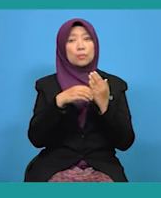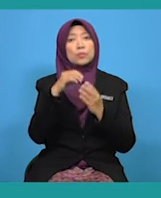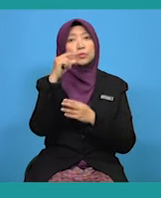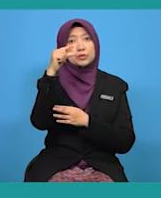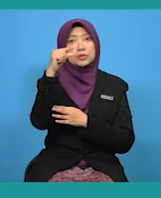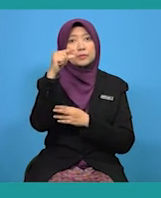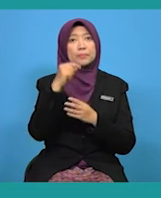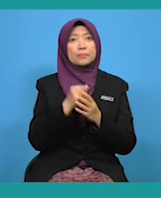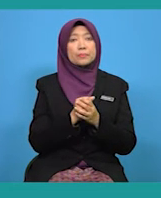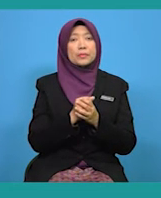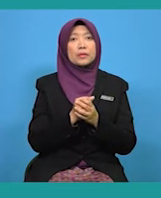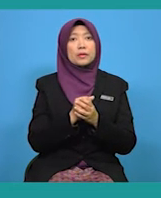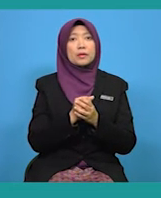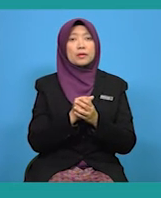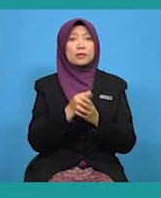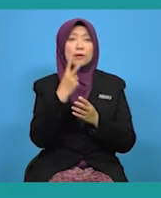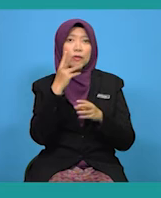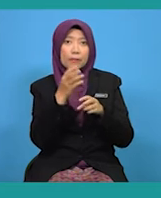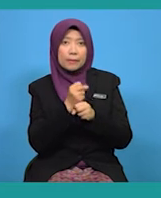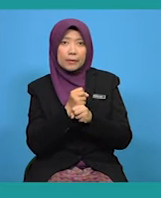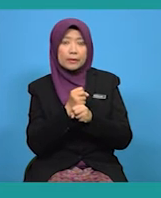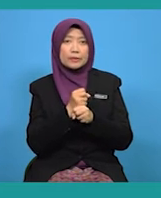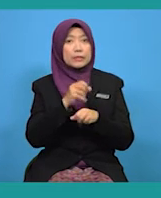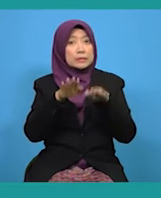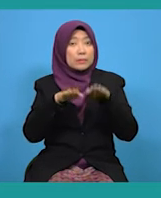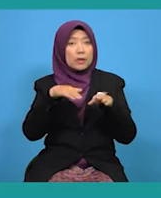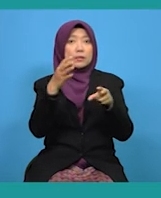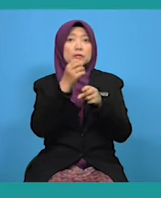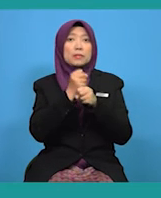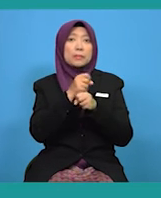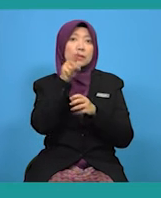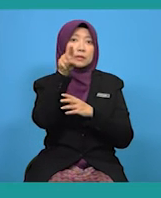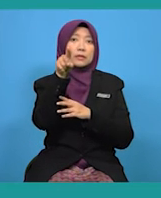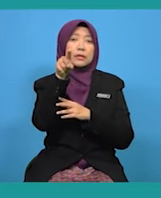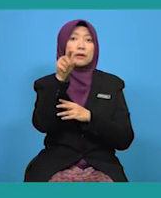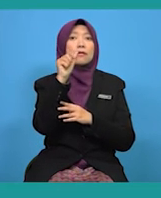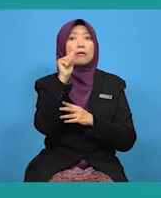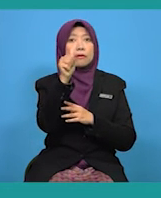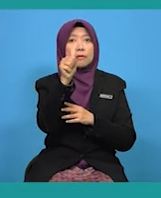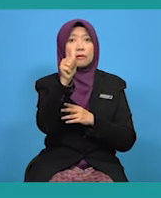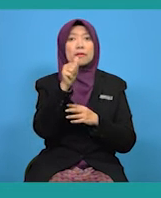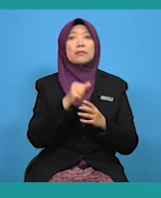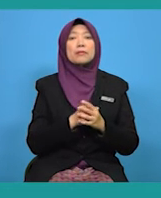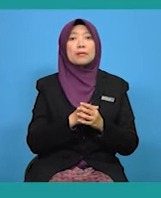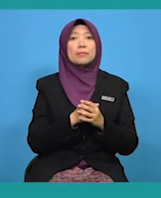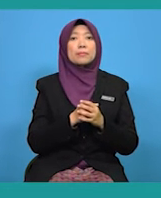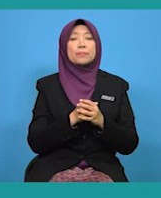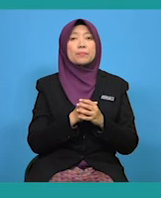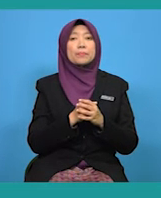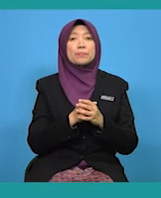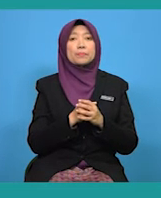poor Jeep makhluk kita dapati keseimbangan tercapai pada titik i-iya itu apabila